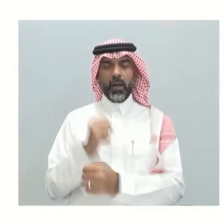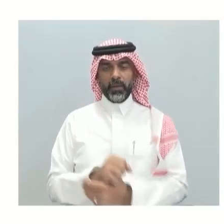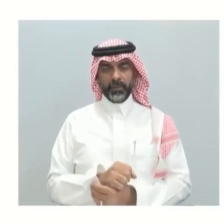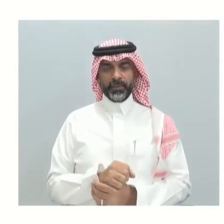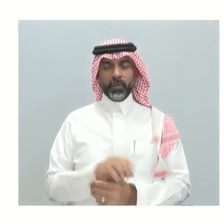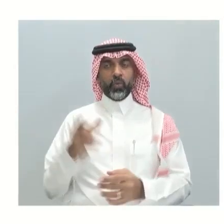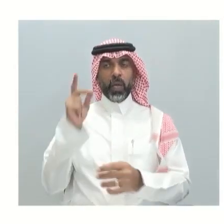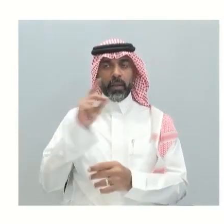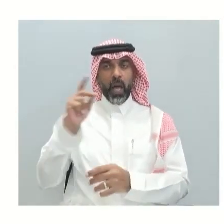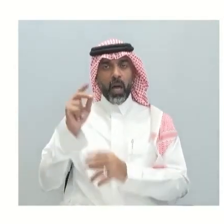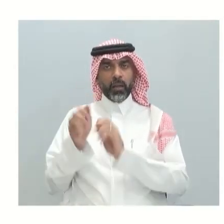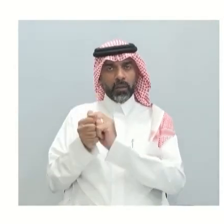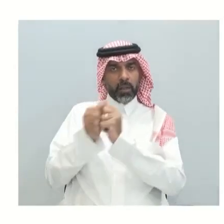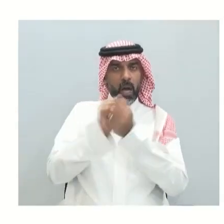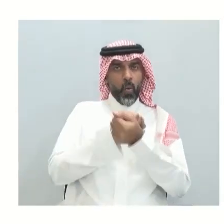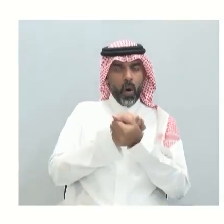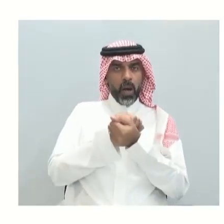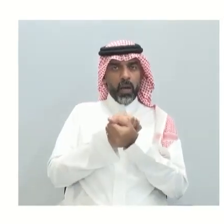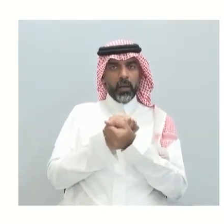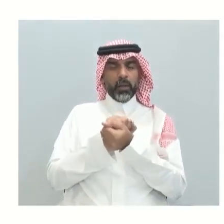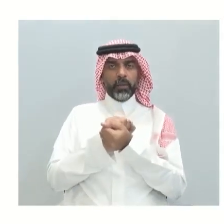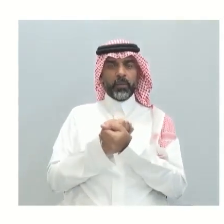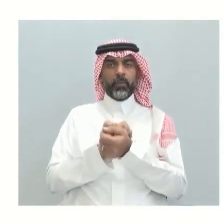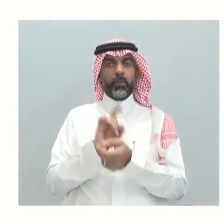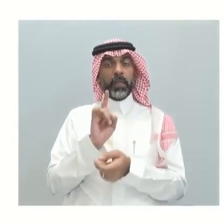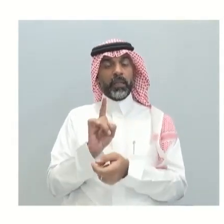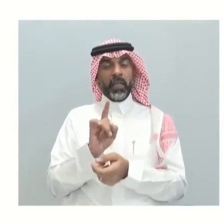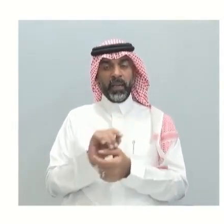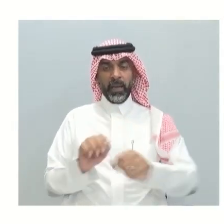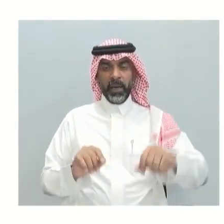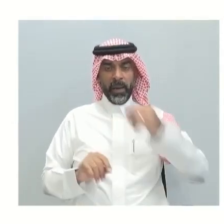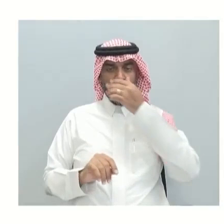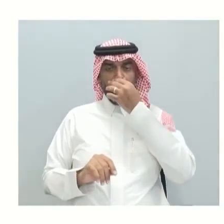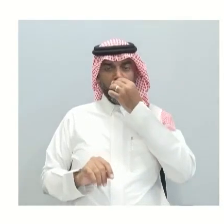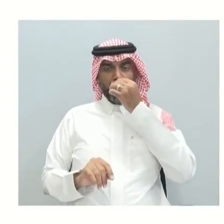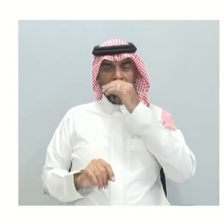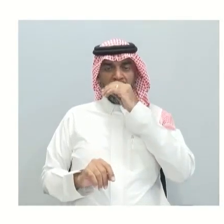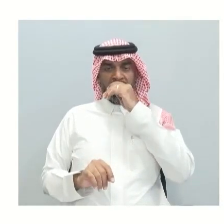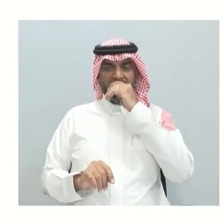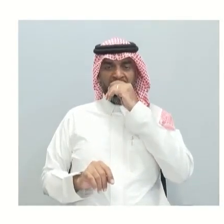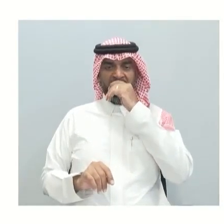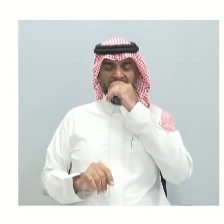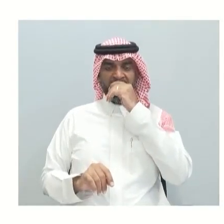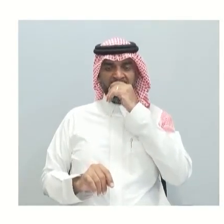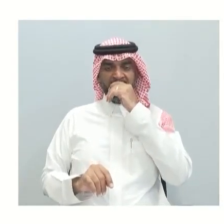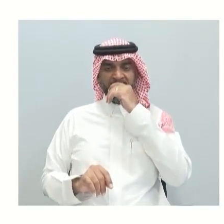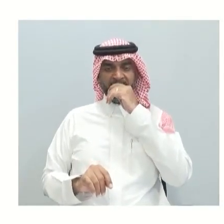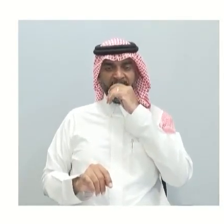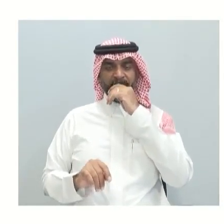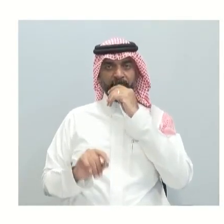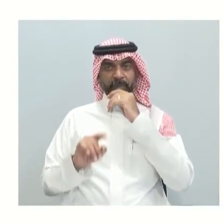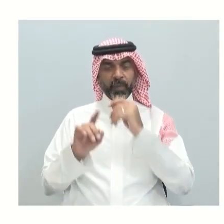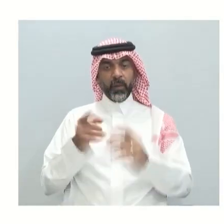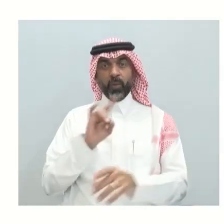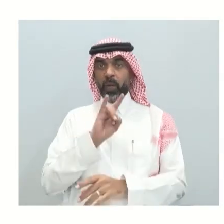تتحول من شكل الى اخر ولكن لا يمكن ان تفنى او تستحدث الا بمشيئه الله تعالى هنا في